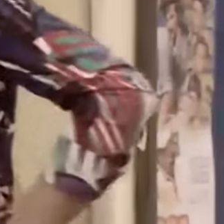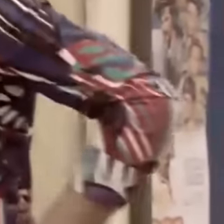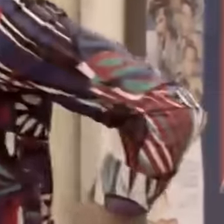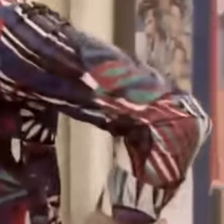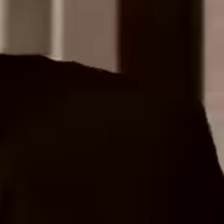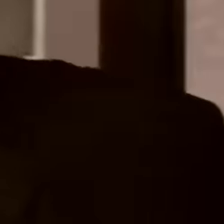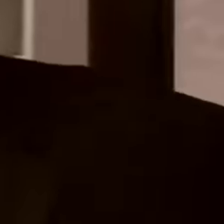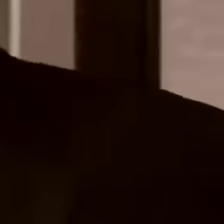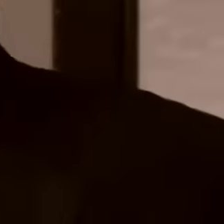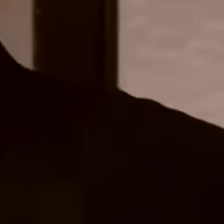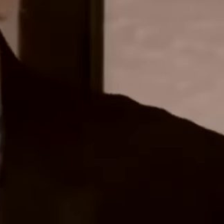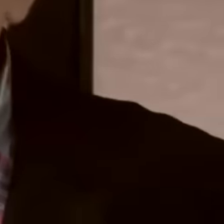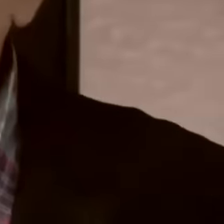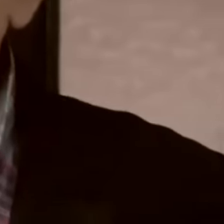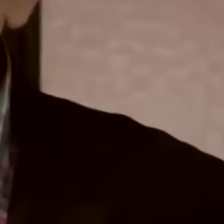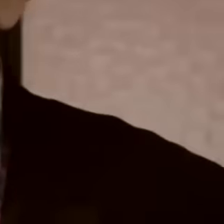elini çekti.